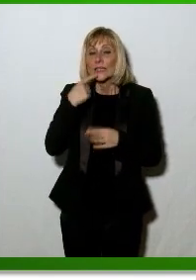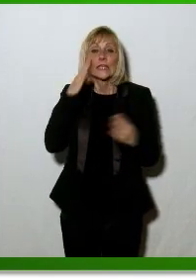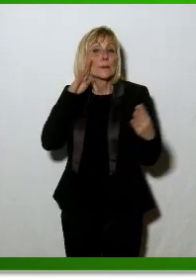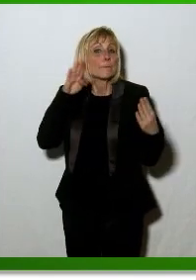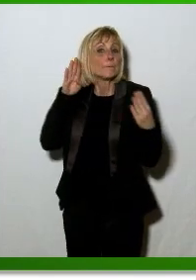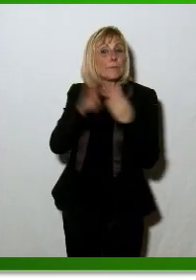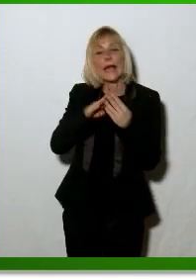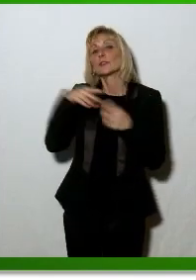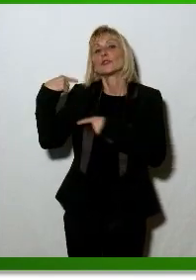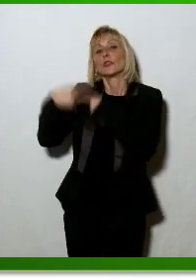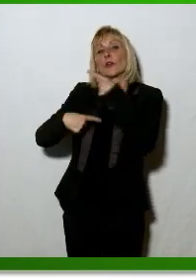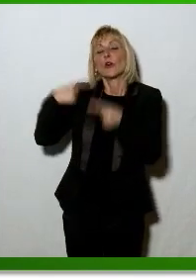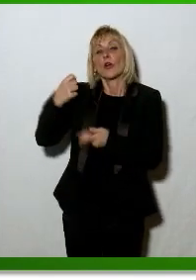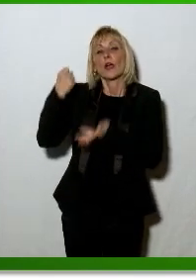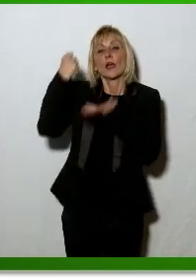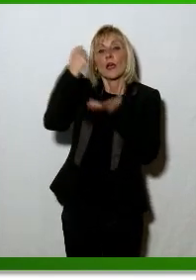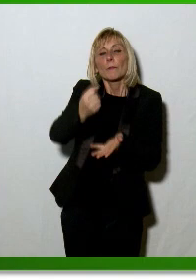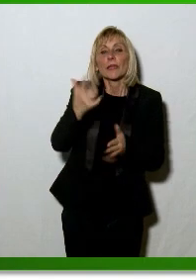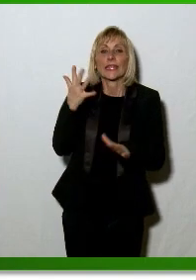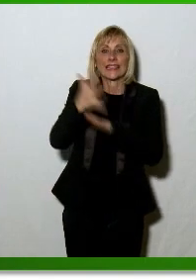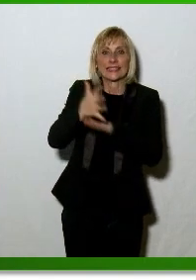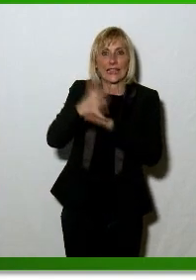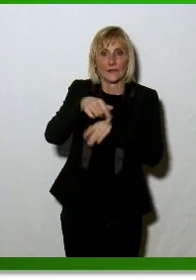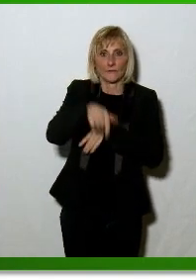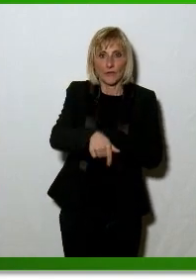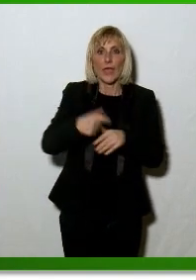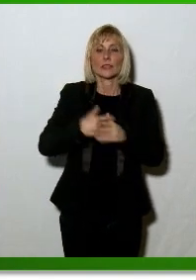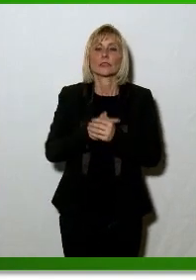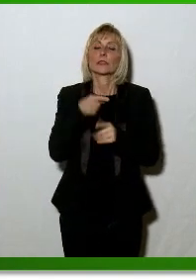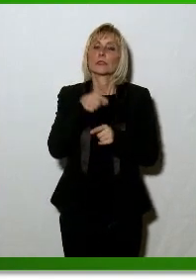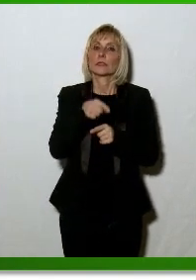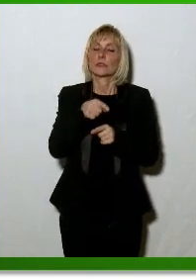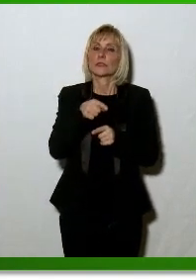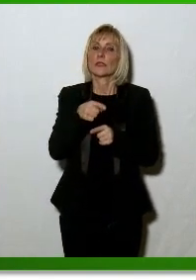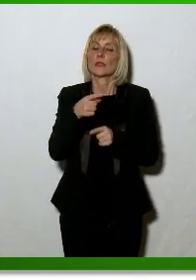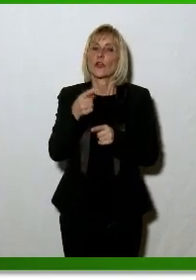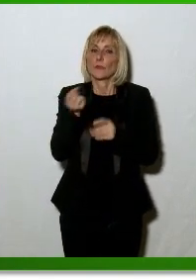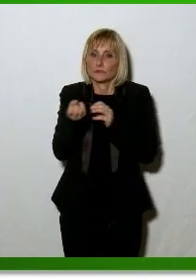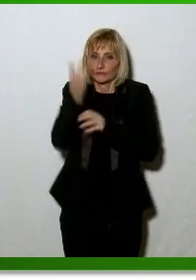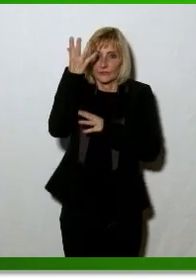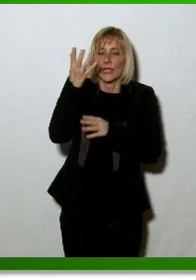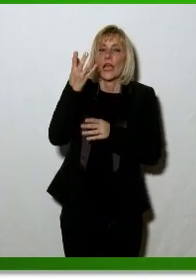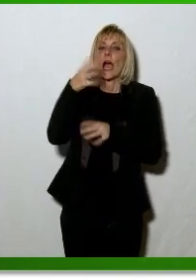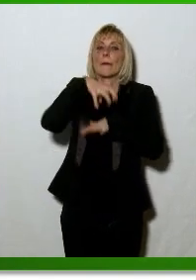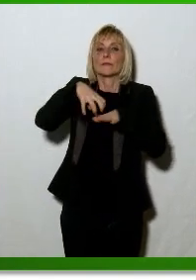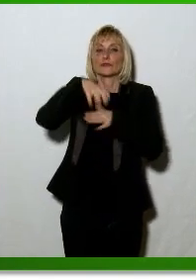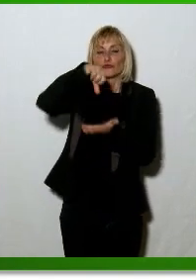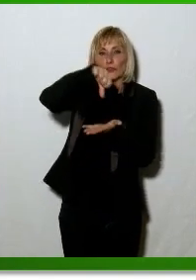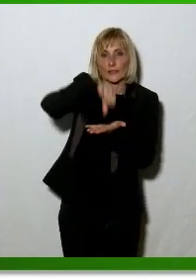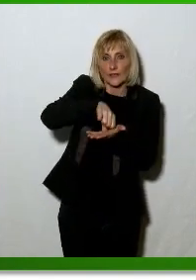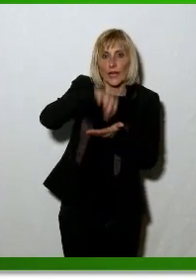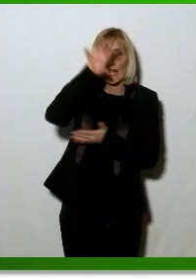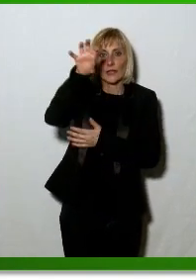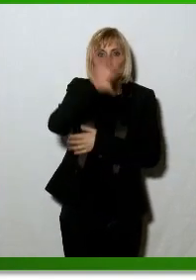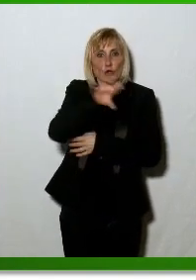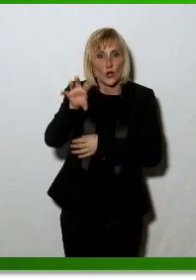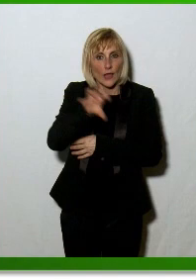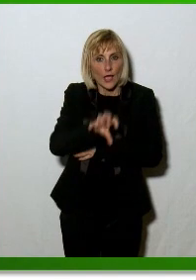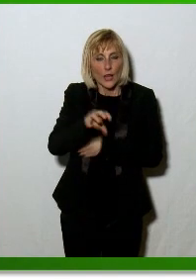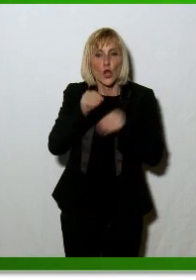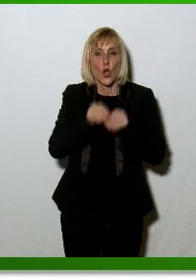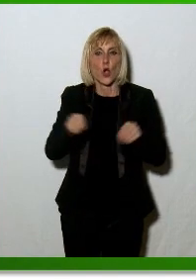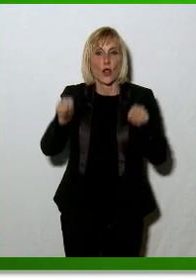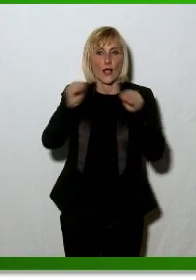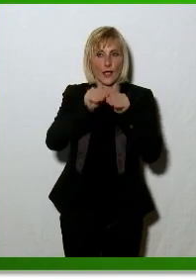generazionale degli investimenti e degli interventi Messi in campo dalle amministrazioni centrali regionali e locali